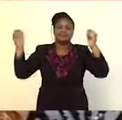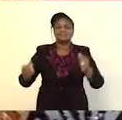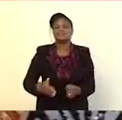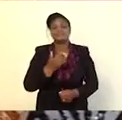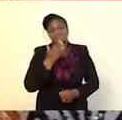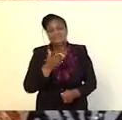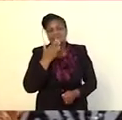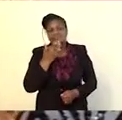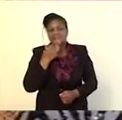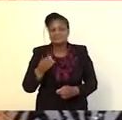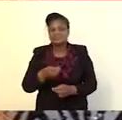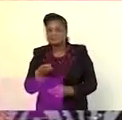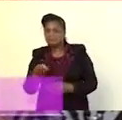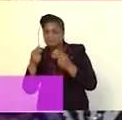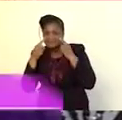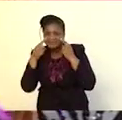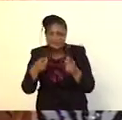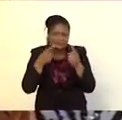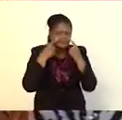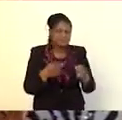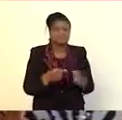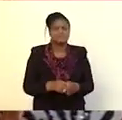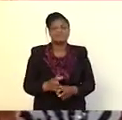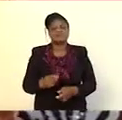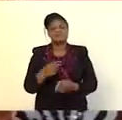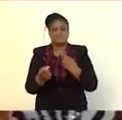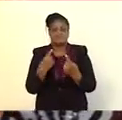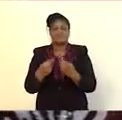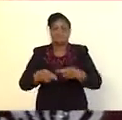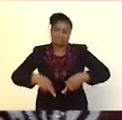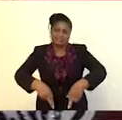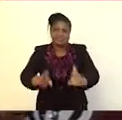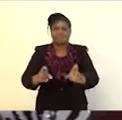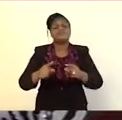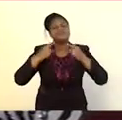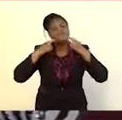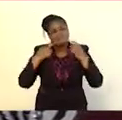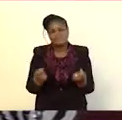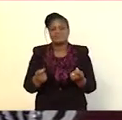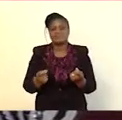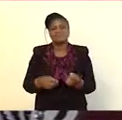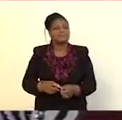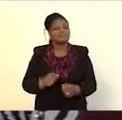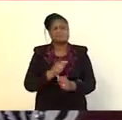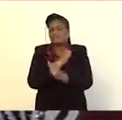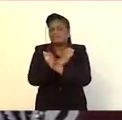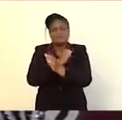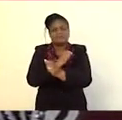Maita enyu adi watariri tasika mchikamu chechipiri tiri kutarisa migwagwa yedu. Siko migwagwa yedu